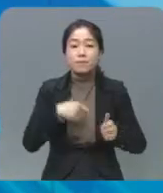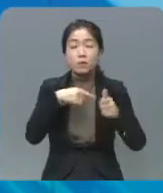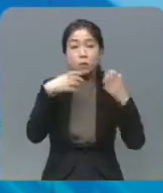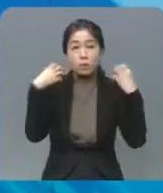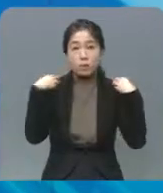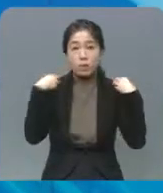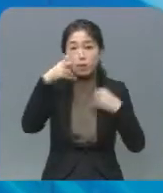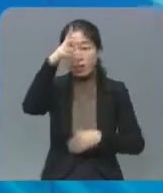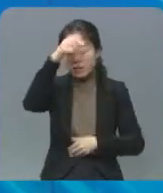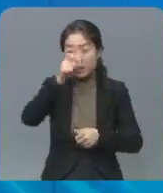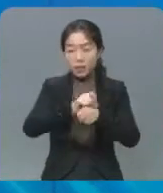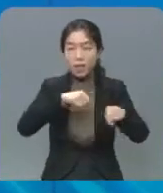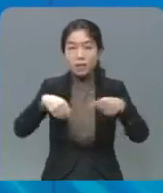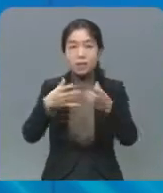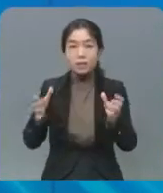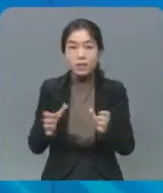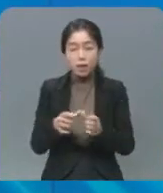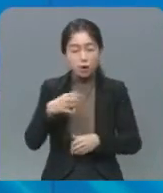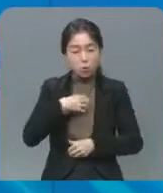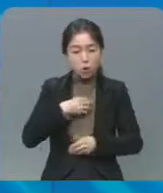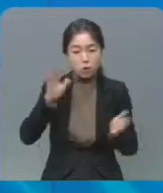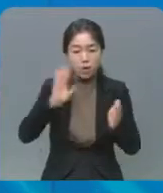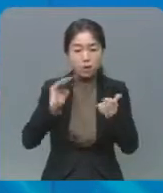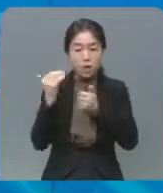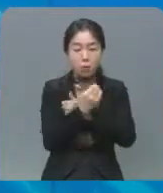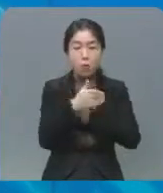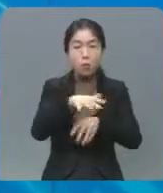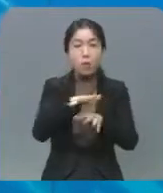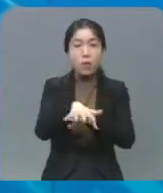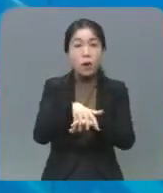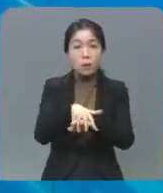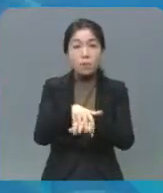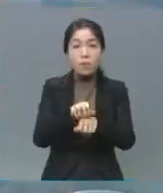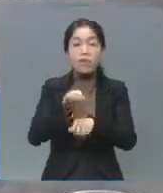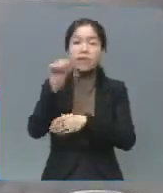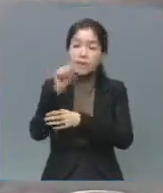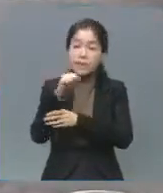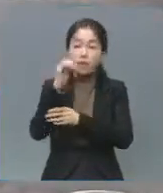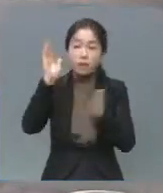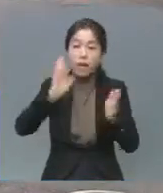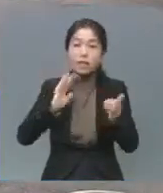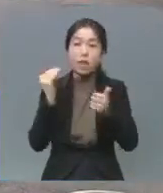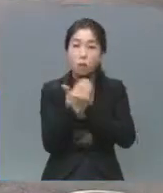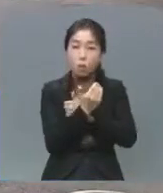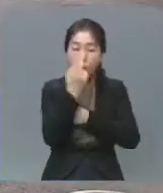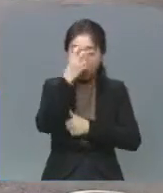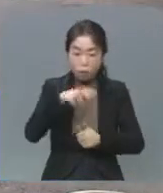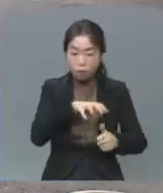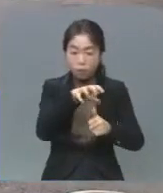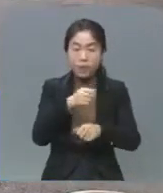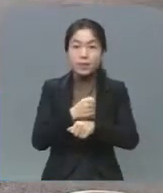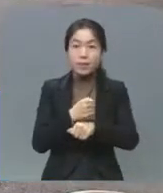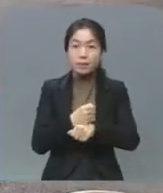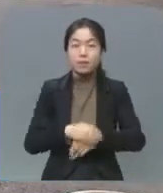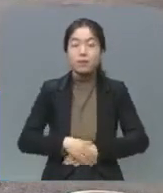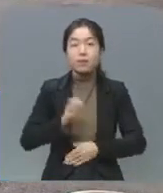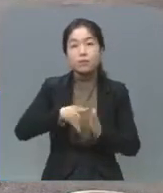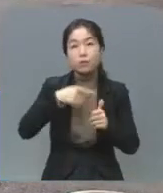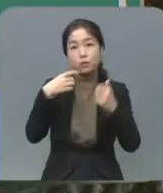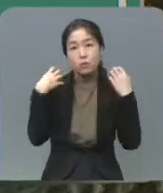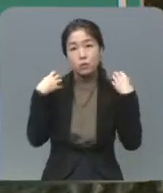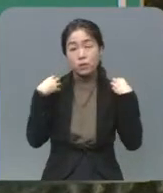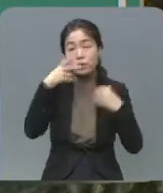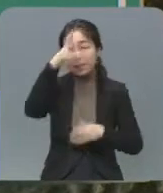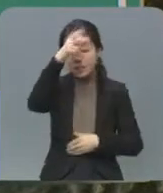교육청과 경찰, 행정기관 등의 위기학생보호협력체계인 끄덕끄덕 학생보호망이 가동됩니다. 광주시 교육청은